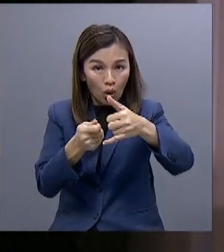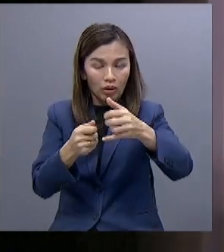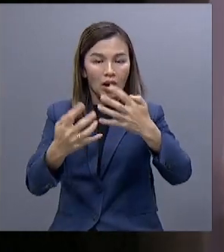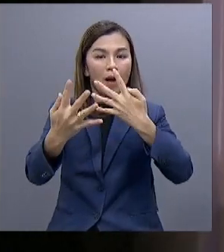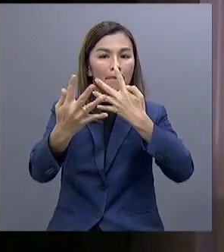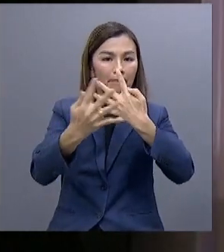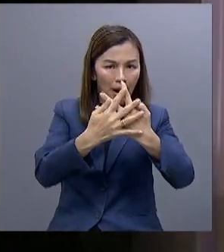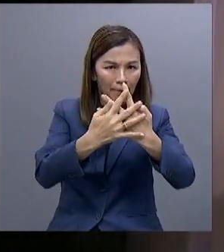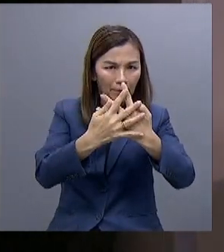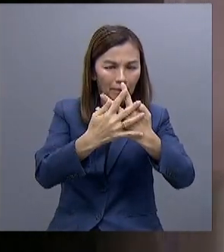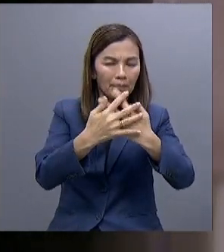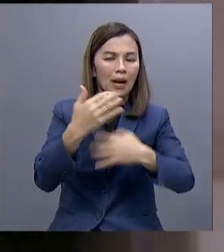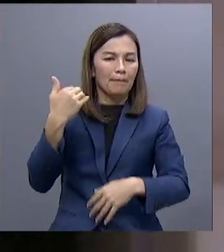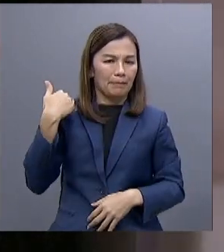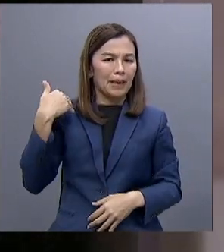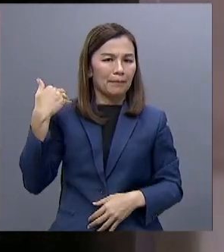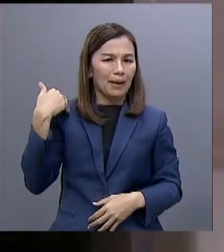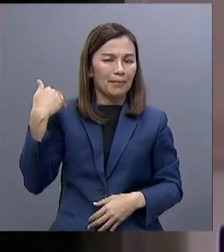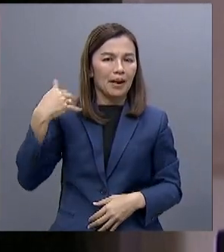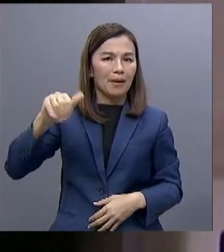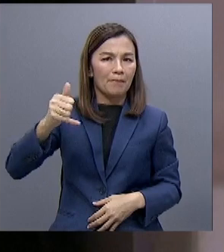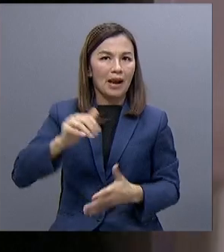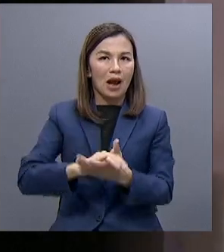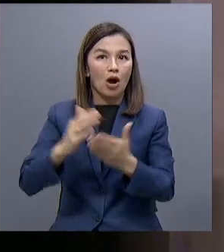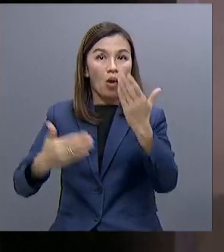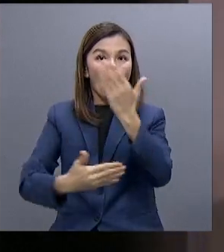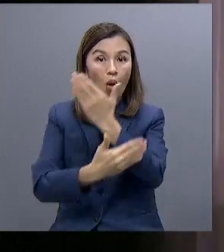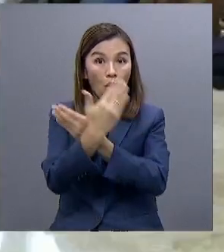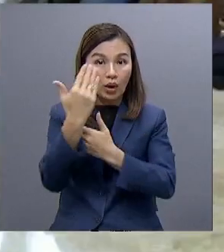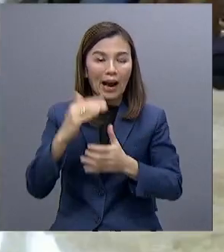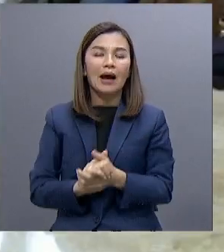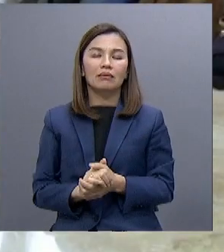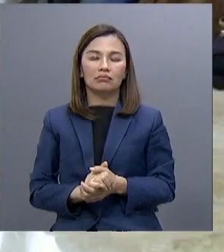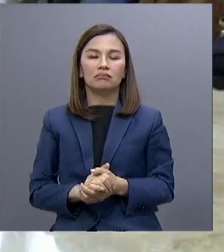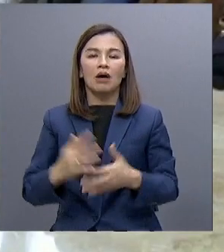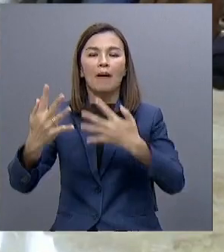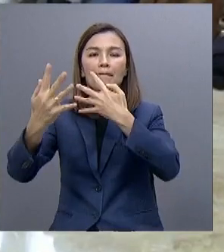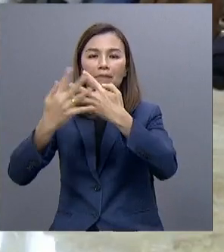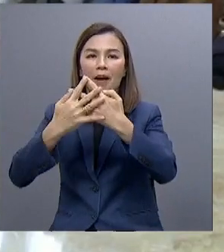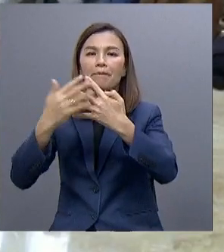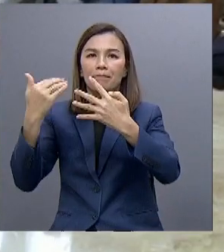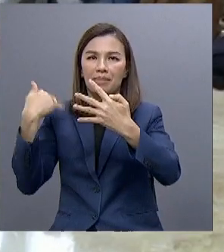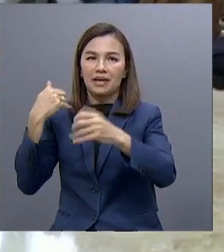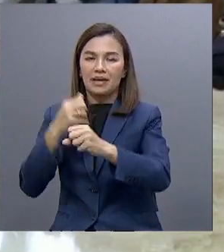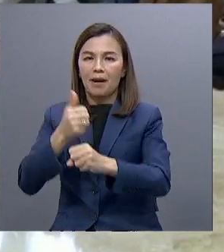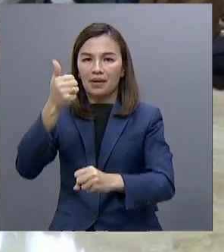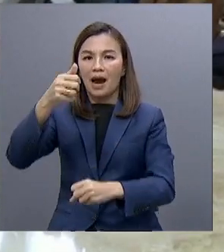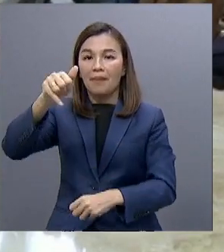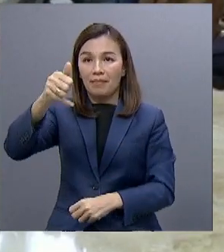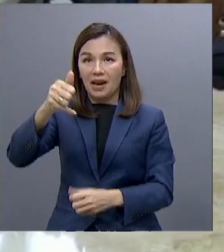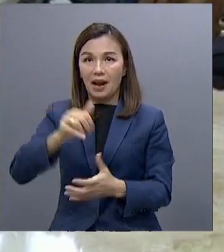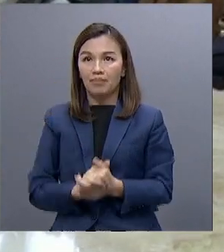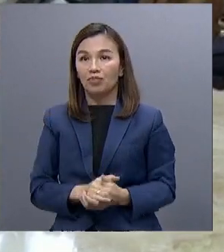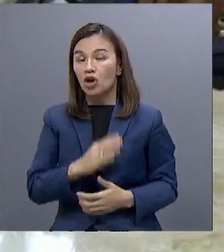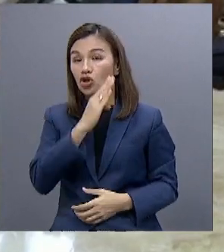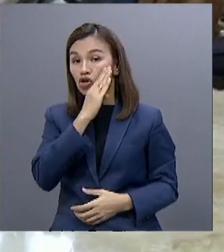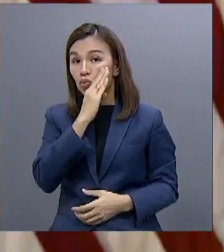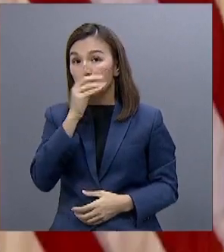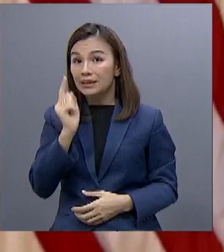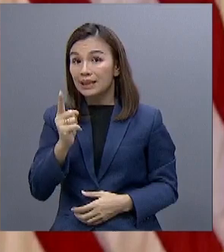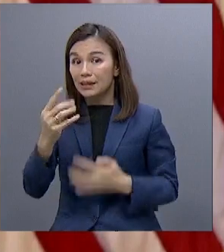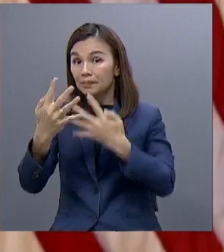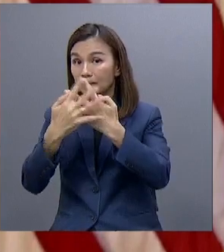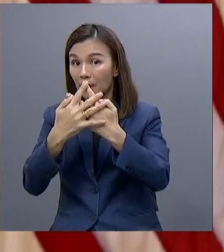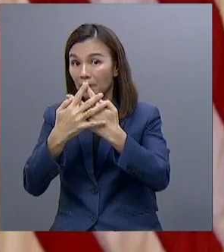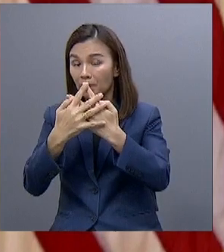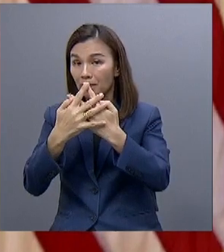คุกดังนั้นจึงถือว่ายังมีโอกาสนะคะที่ทรัมปจะเข้าไปอยู่ในเรือนจำถามว่าถ้าเป็นอย่างนั้นทรัมปจะยังเป็น